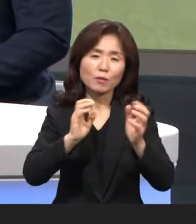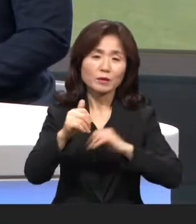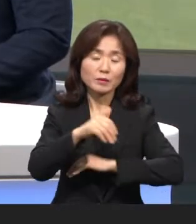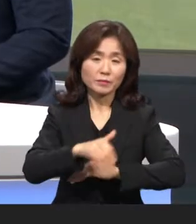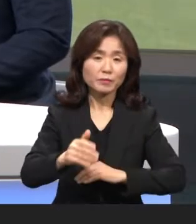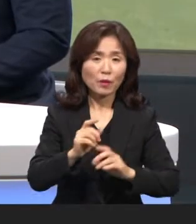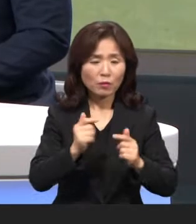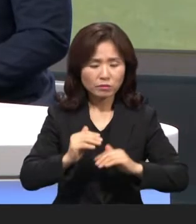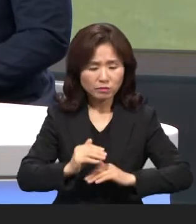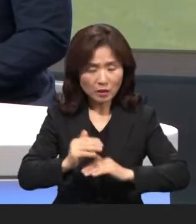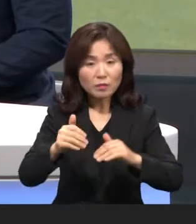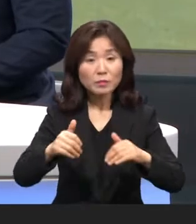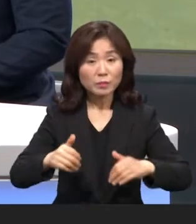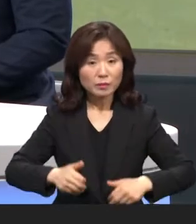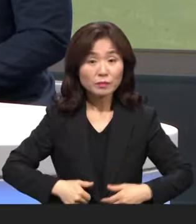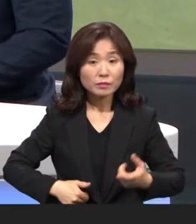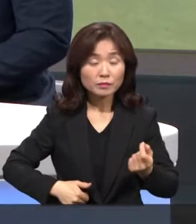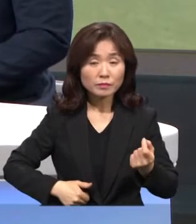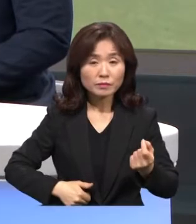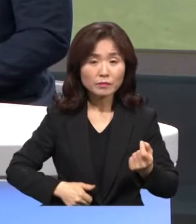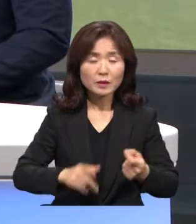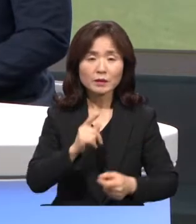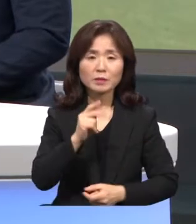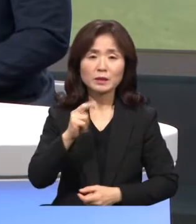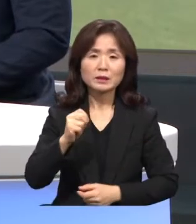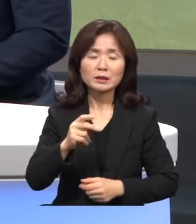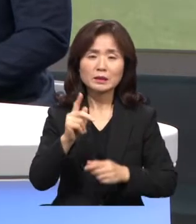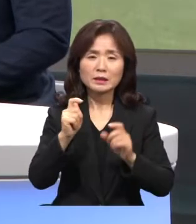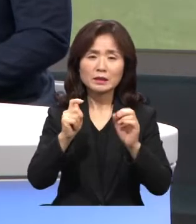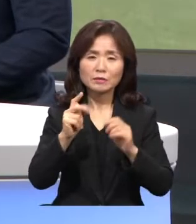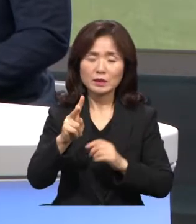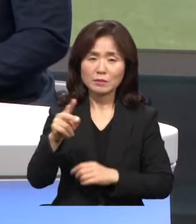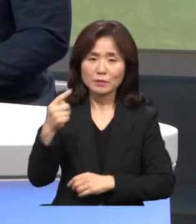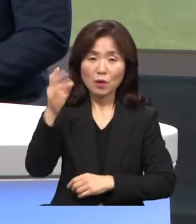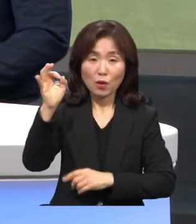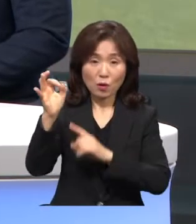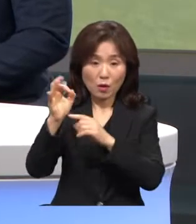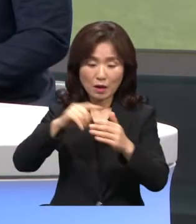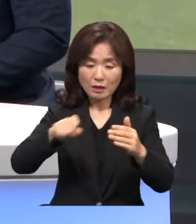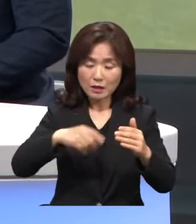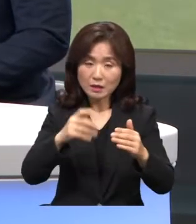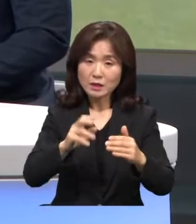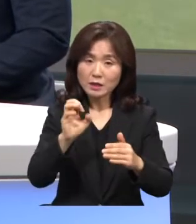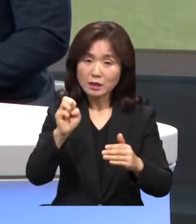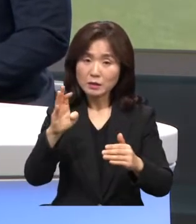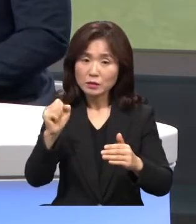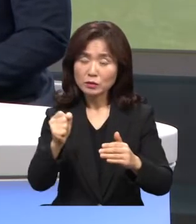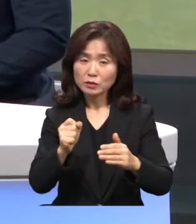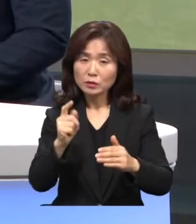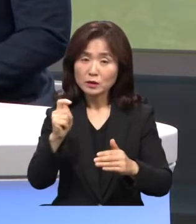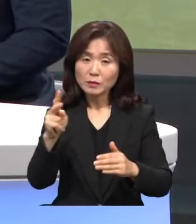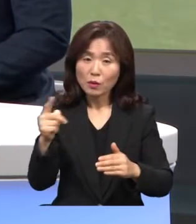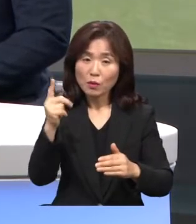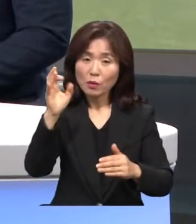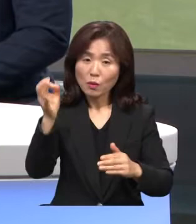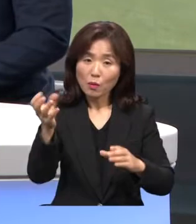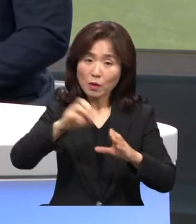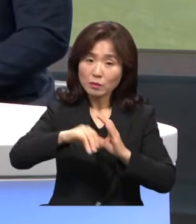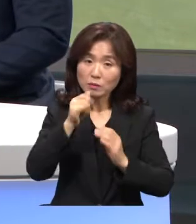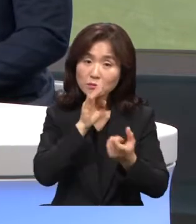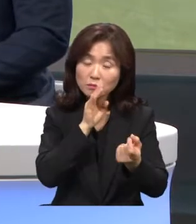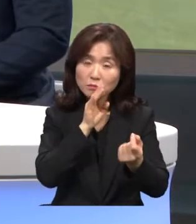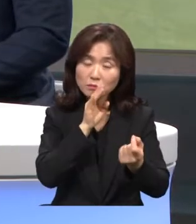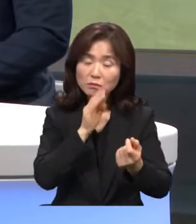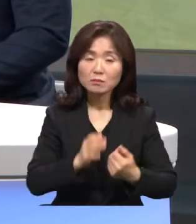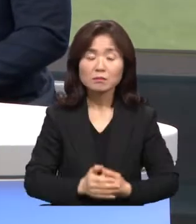절차가 남아 있는 상황이긴 합니다만 kbs 수신료 안에는 ebs 씹 요드 포함이 되겠죠 이 부분은 어떻게 달라지는 되니까요